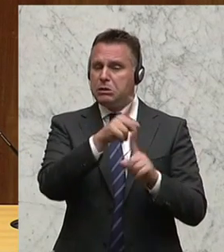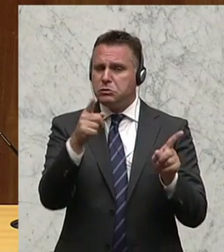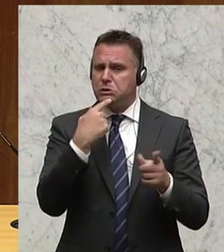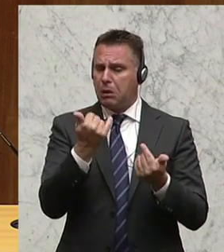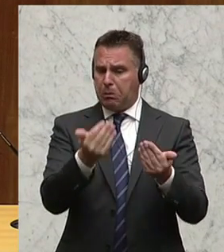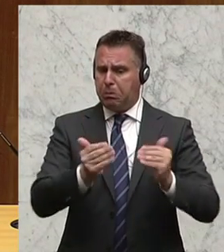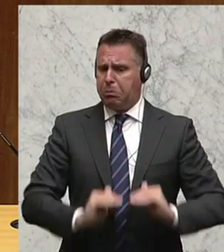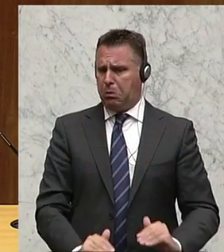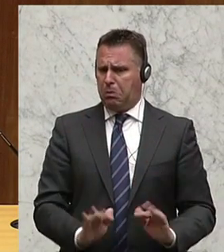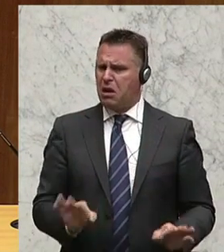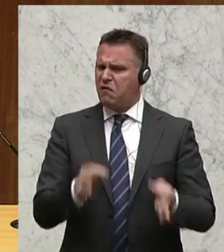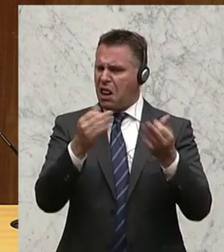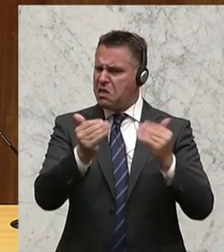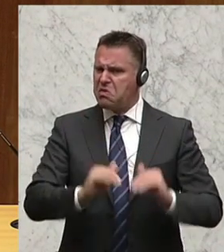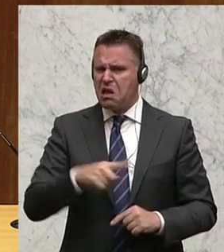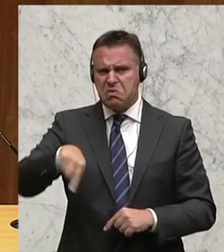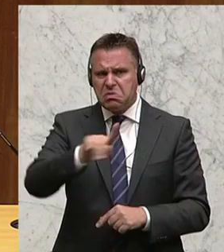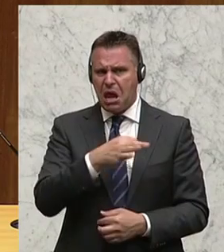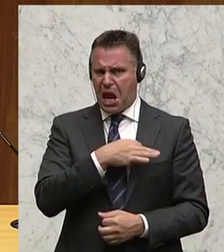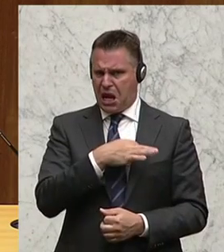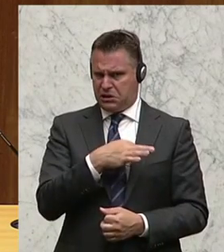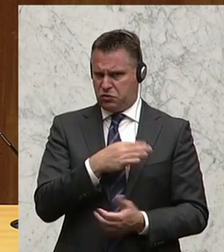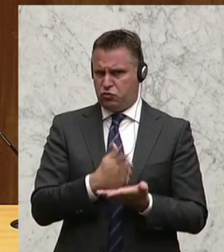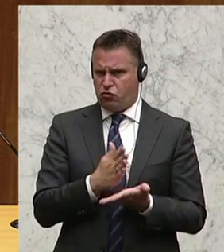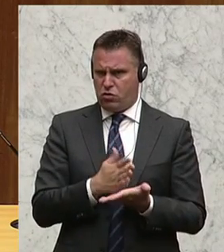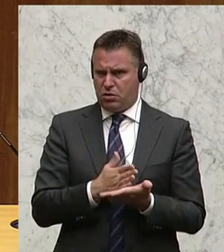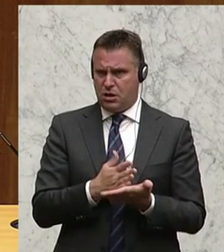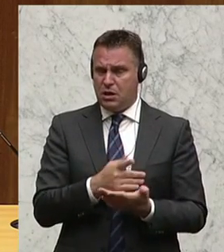unten zulasten der Qualität zu befürchten, wo jetzt